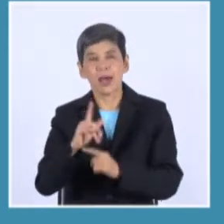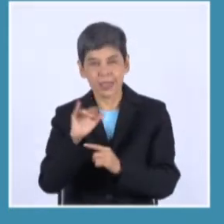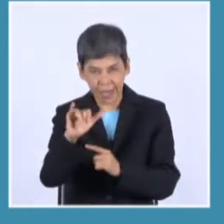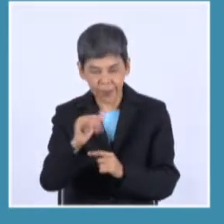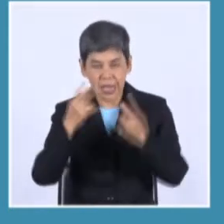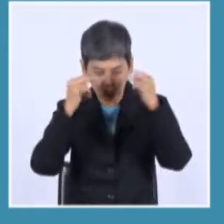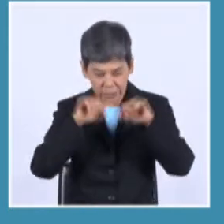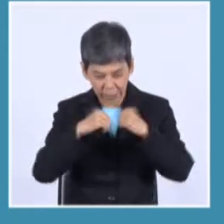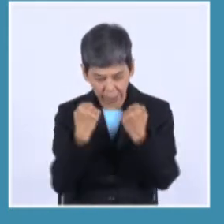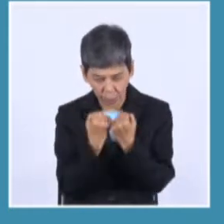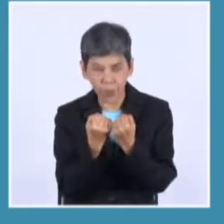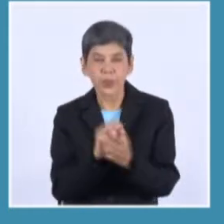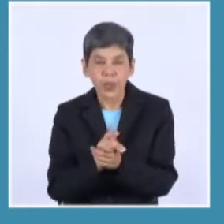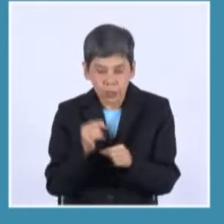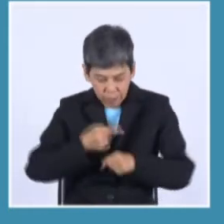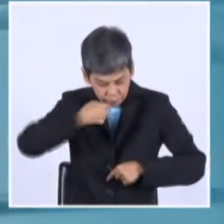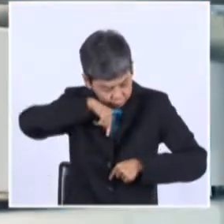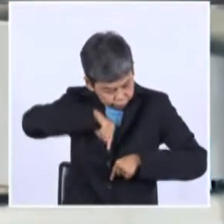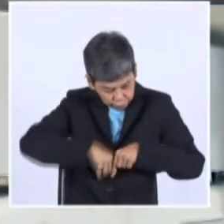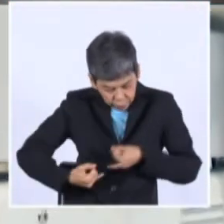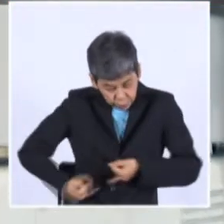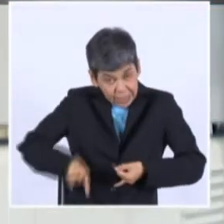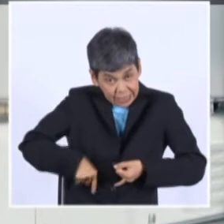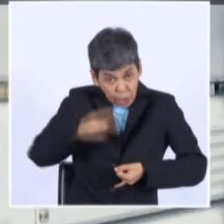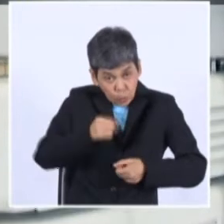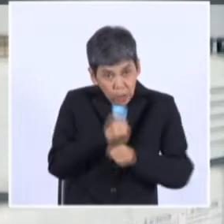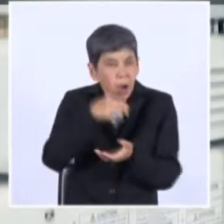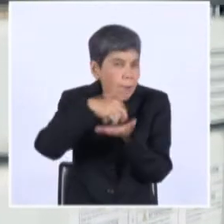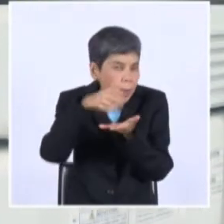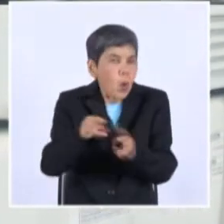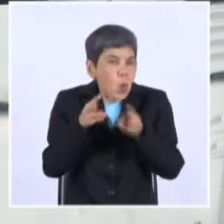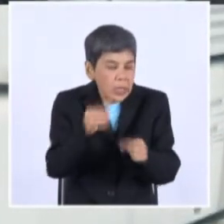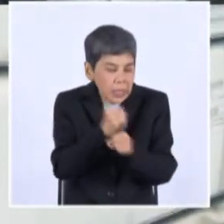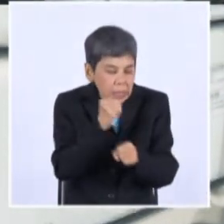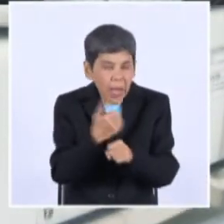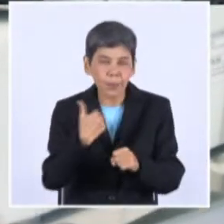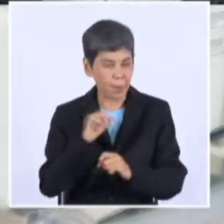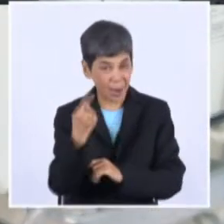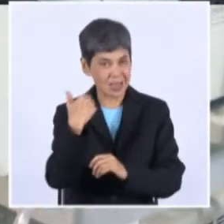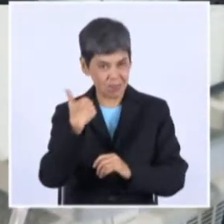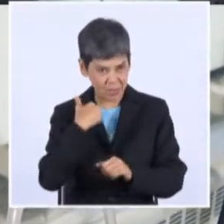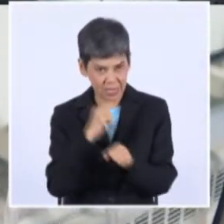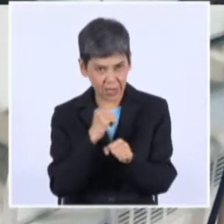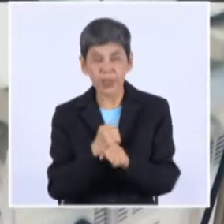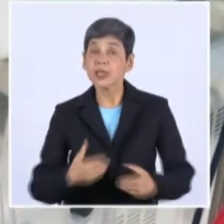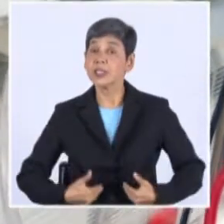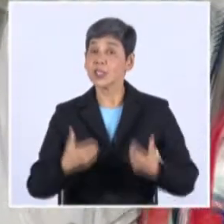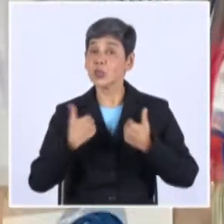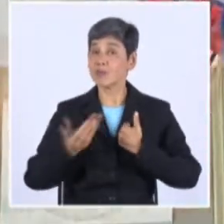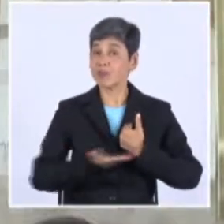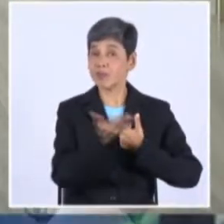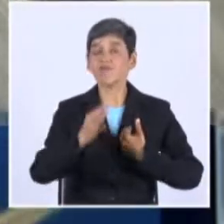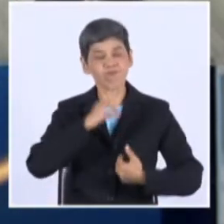นายกสมาคมแพทย์สองกล้องทางเดินอาหารไทยกันต่อที่จะมาบอกเทคนิคการรักษาแบบใหม่จะทำให้คุณภาพชีวิตของผู้ป่ว